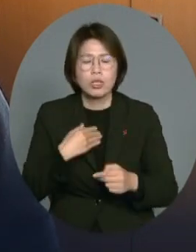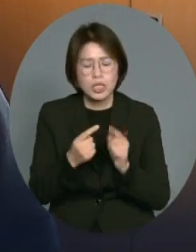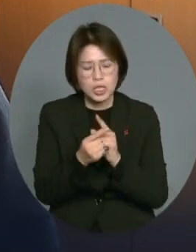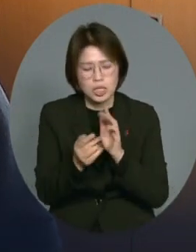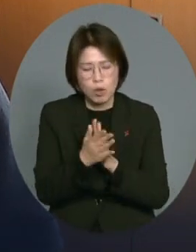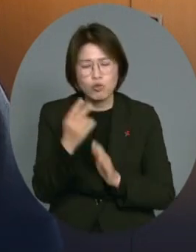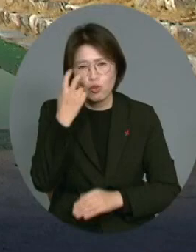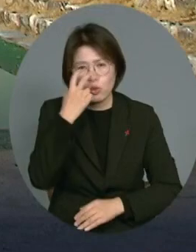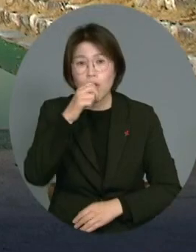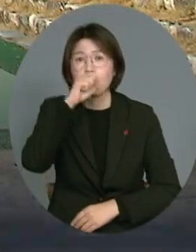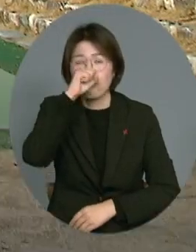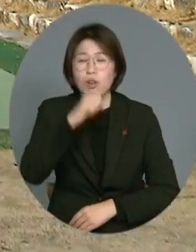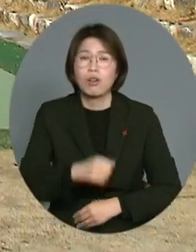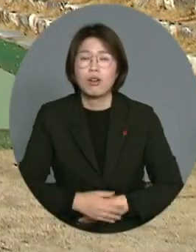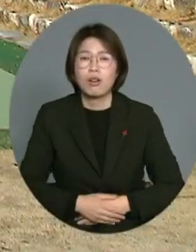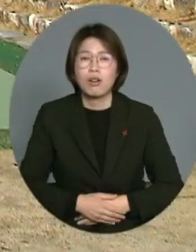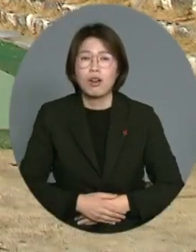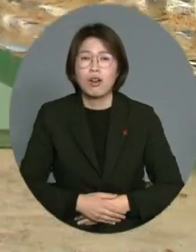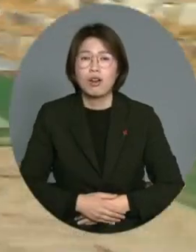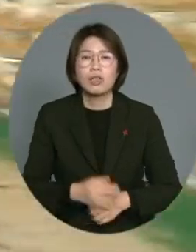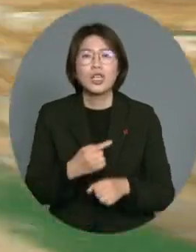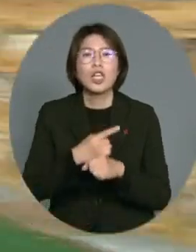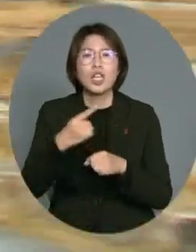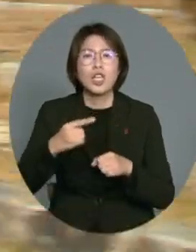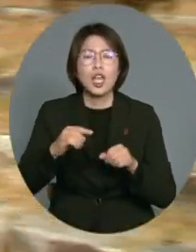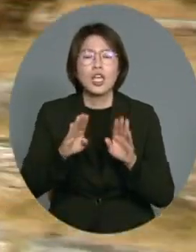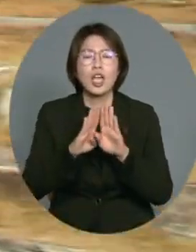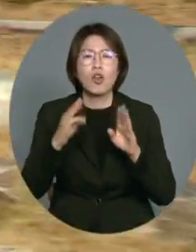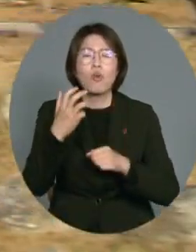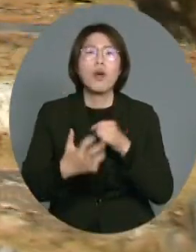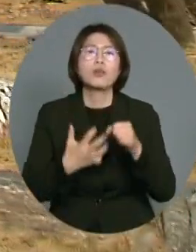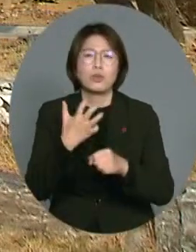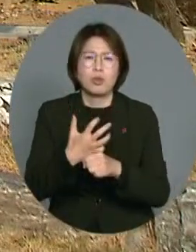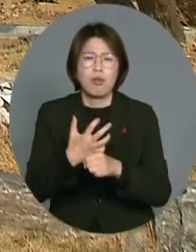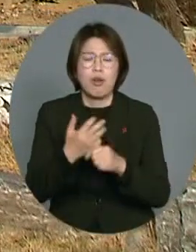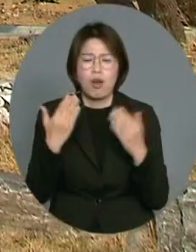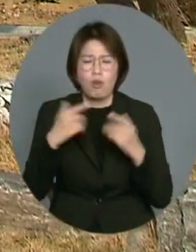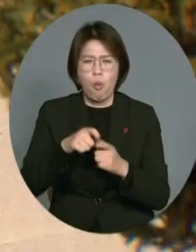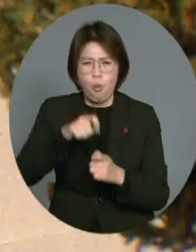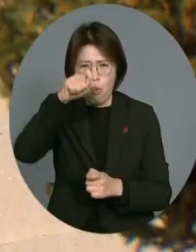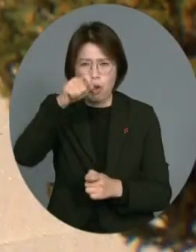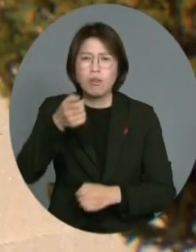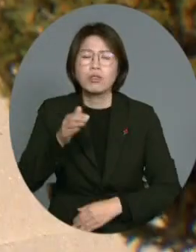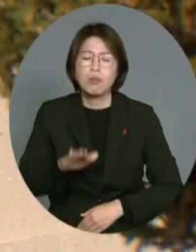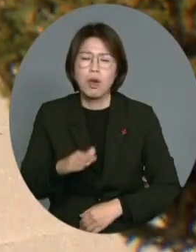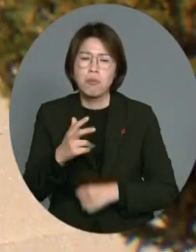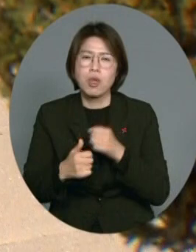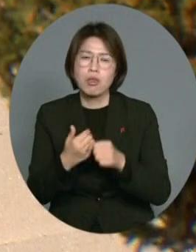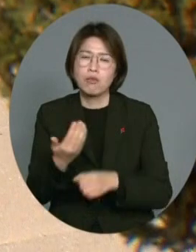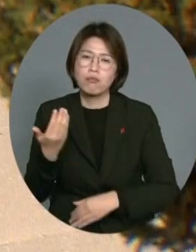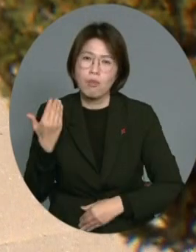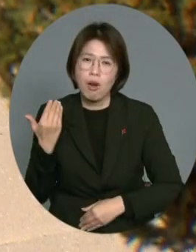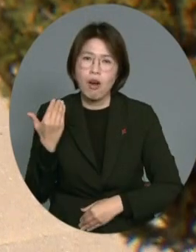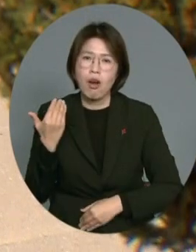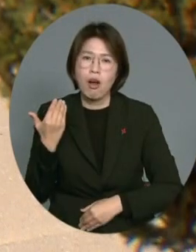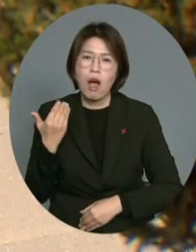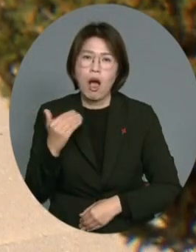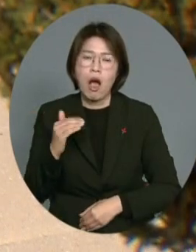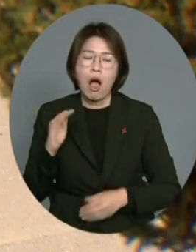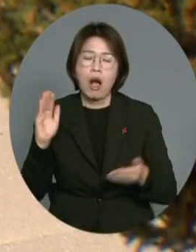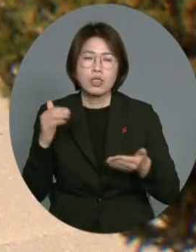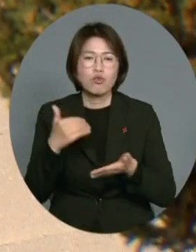찾는 게 더 좋은 것 같아요. 내년이면 개교 80주년을 맞는 오랜 전통의 학교지만 불과 몇 년 전만 해도 전체 학생